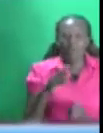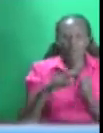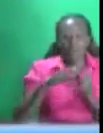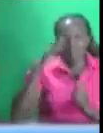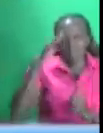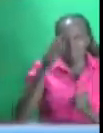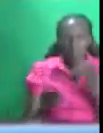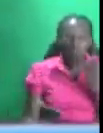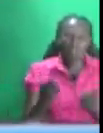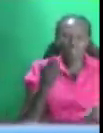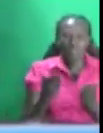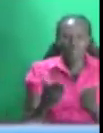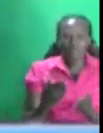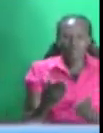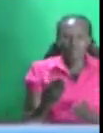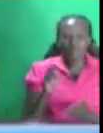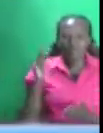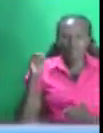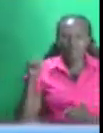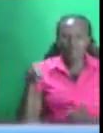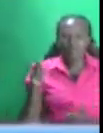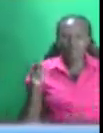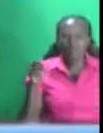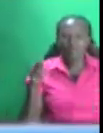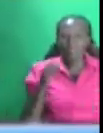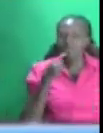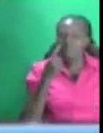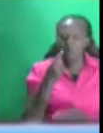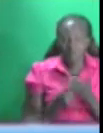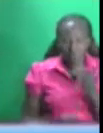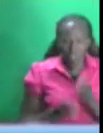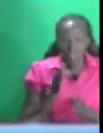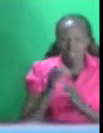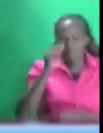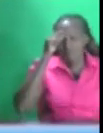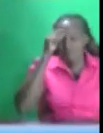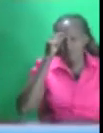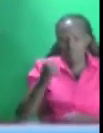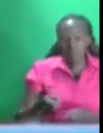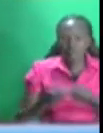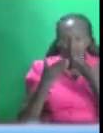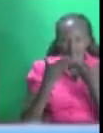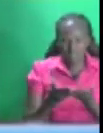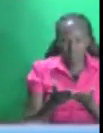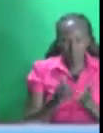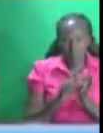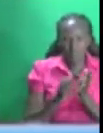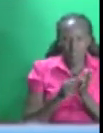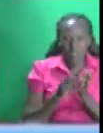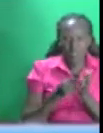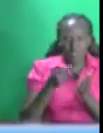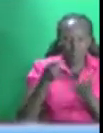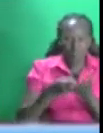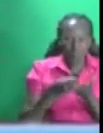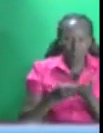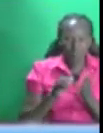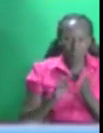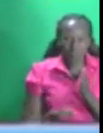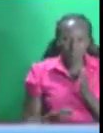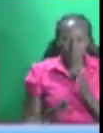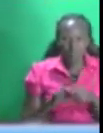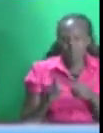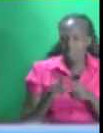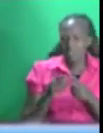Mutai anasema kwamba serikali isipochukua hatua za dharura na kutoa mahindi kwa bei ya chini, basi upungufu wa unga wa